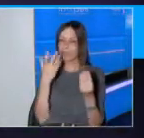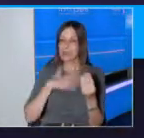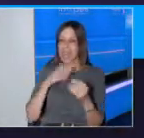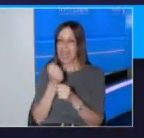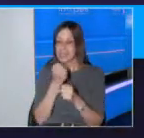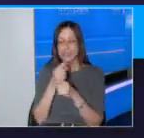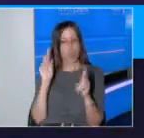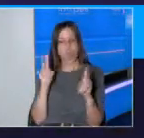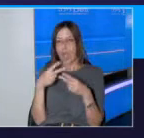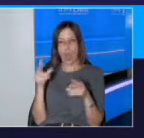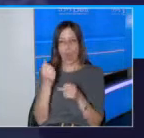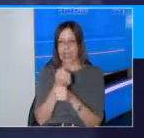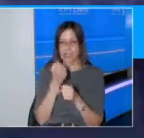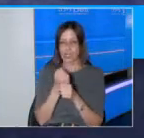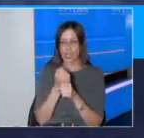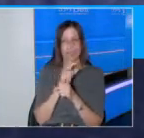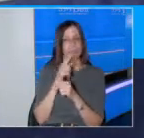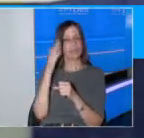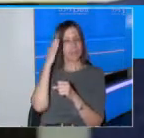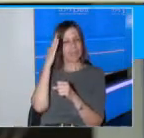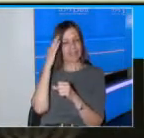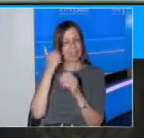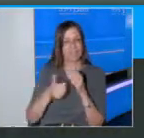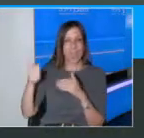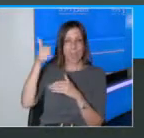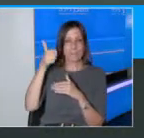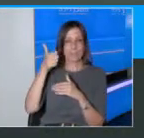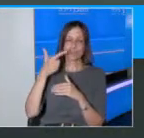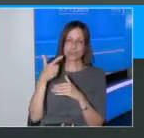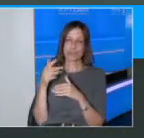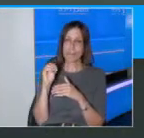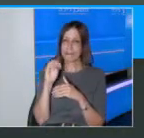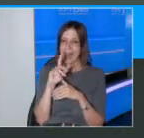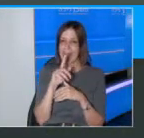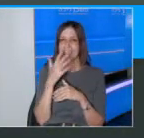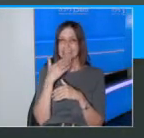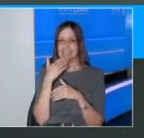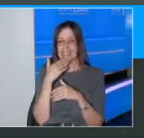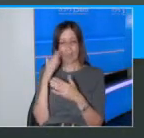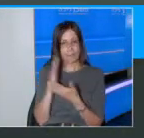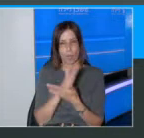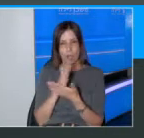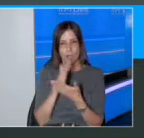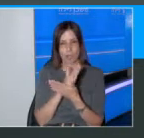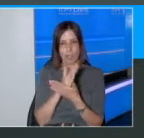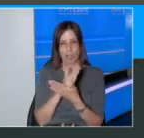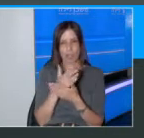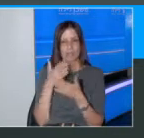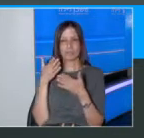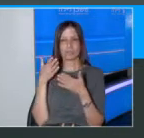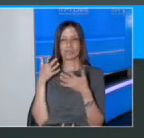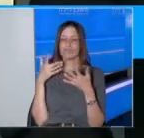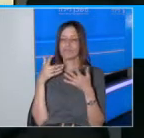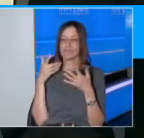אסור לעולם... מי שמכיר ומי שעמד כאמור בראש המלל, ישראל ערוכה לתקוף לוודא את